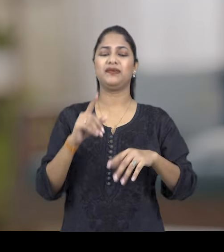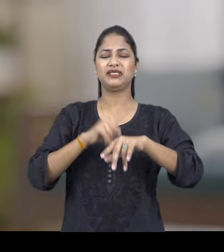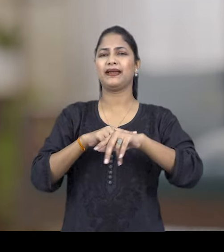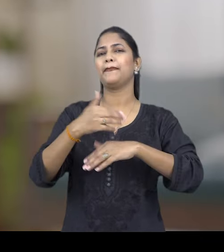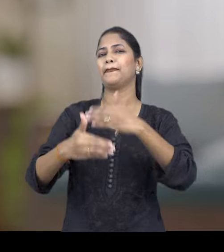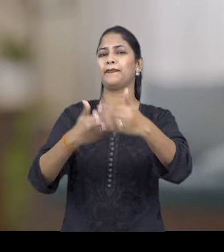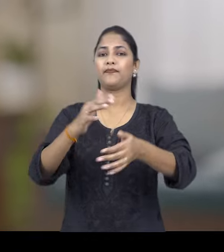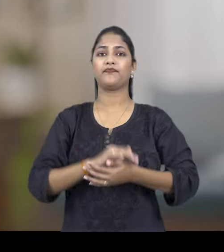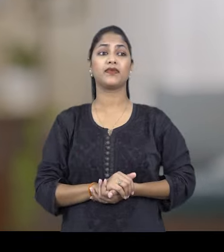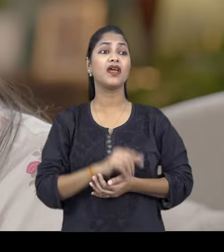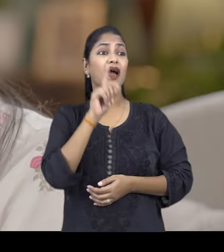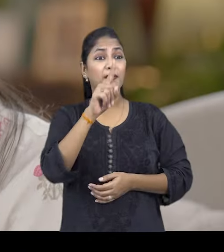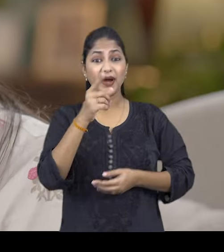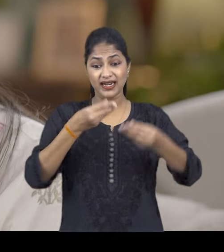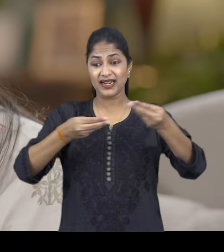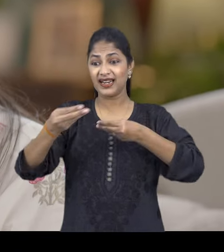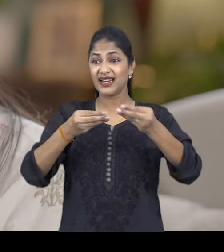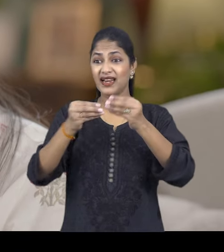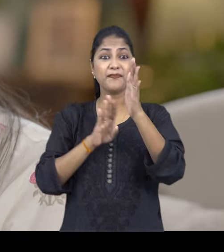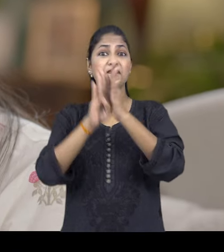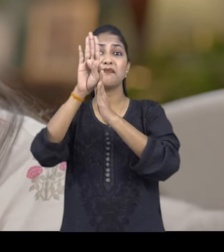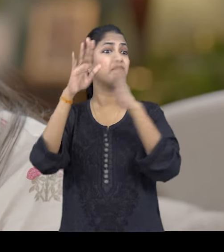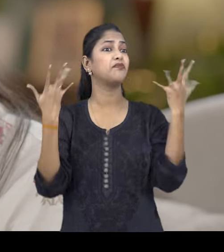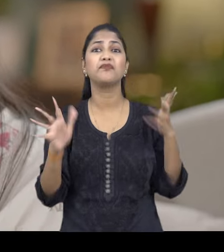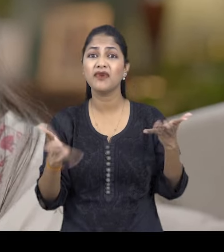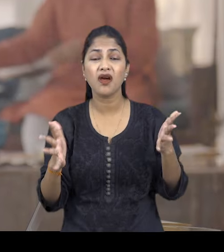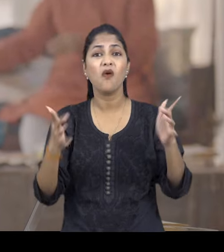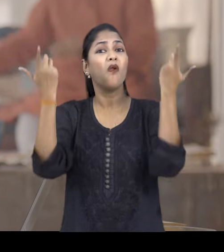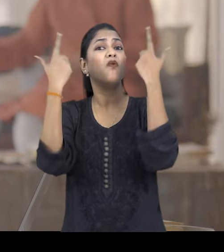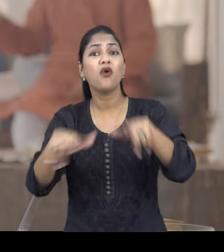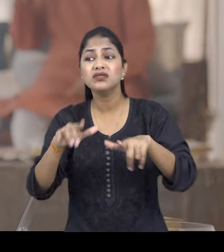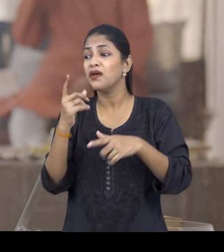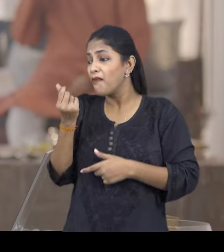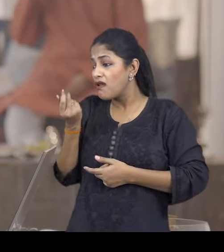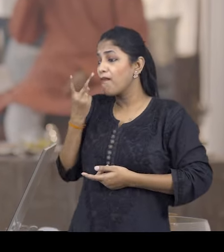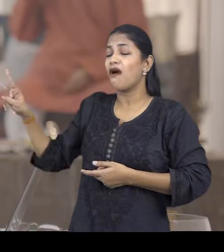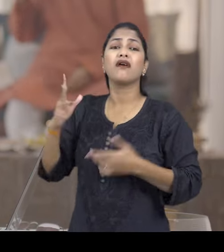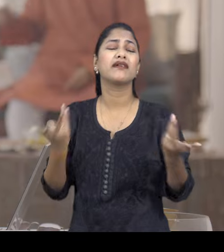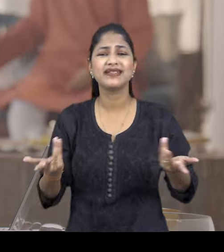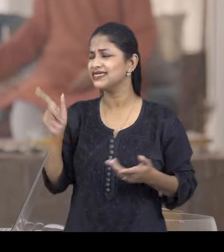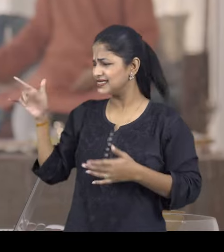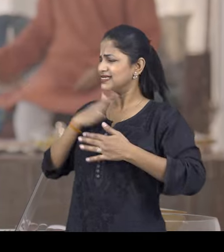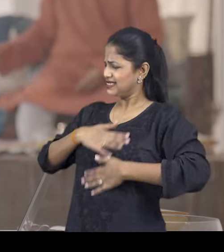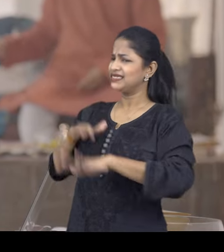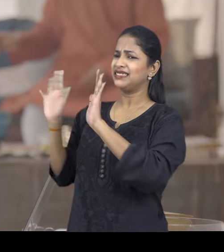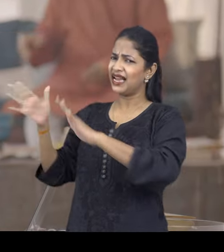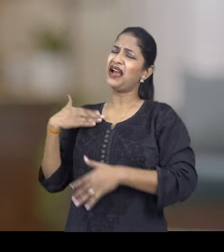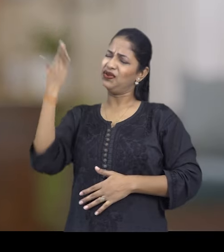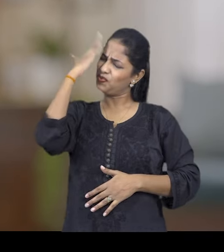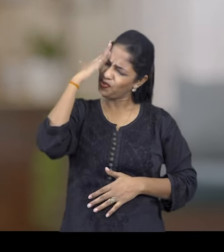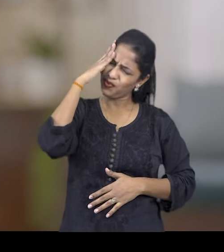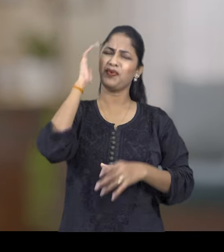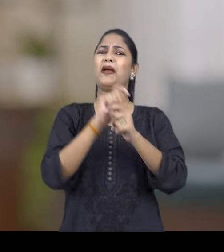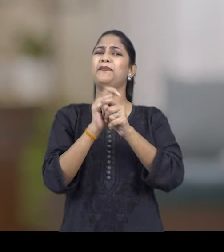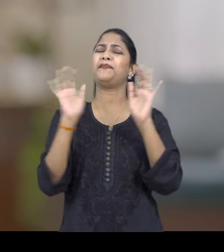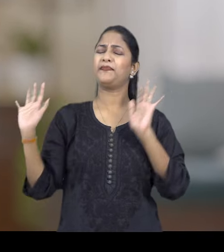બસ થોડો સમય જોઈએ છે. પણ જો બજારમાં પૈસા ન બન્યા અને ડૂબી ગયા તો પૈસા પાછા કઈ રીતે આપીશું? શાંતિ રાખ. મને